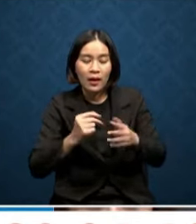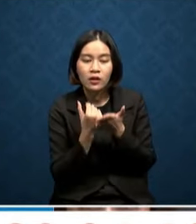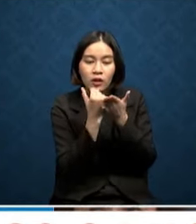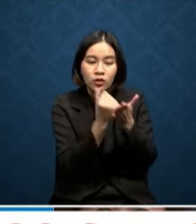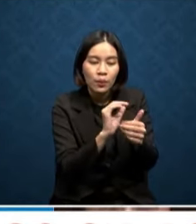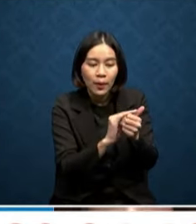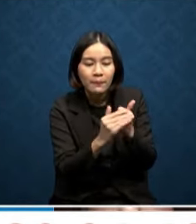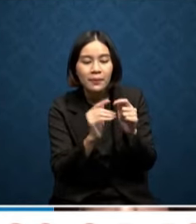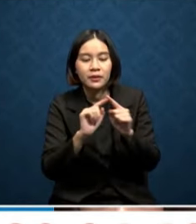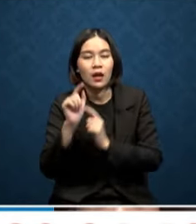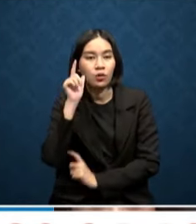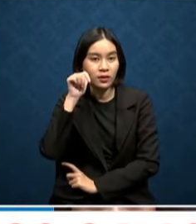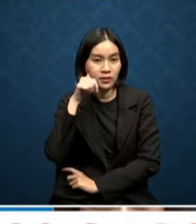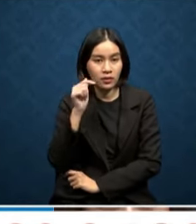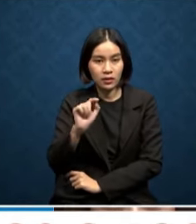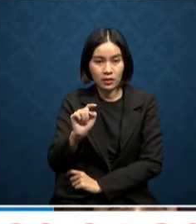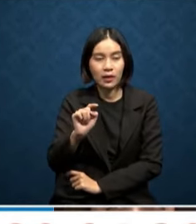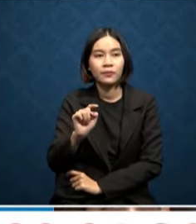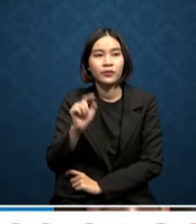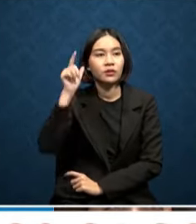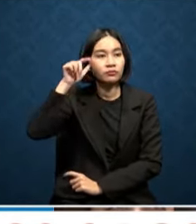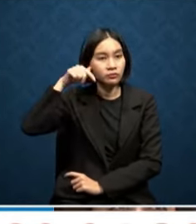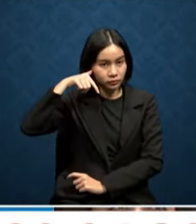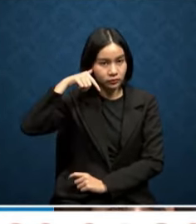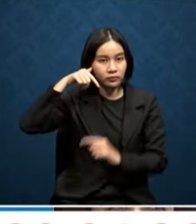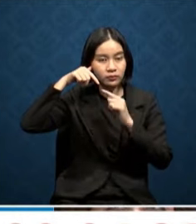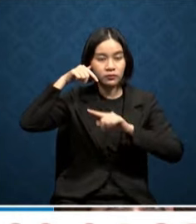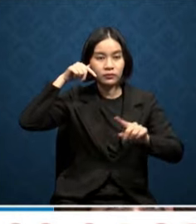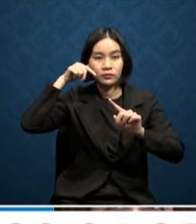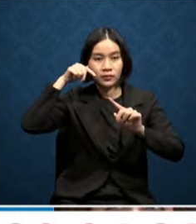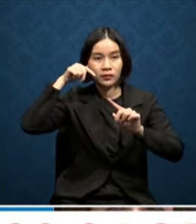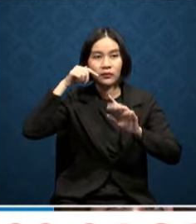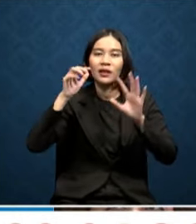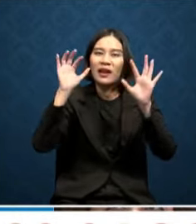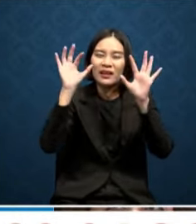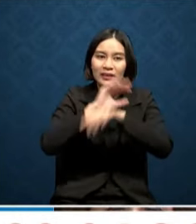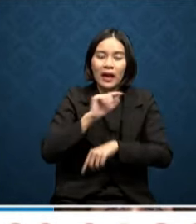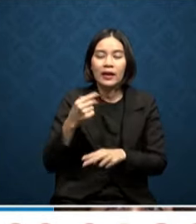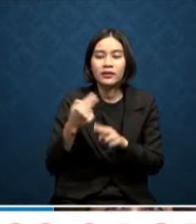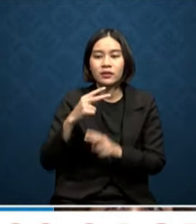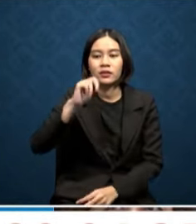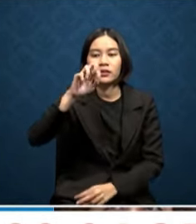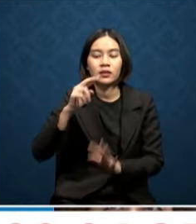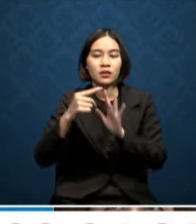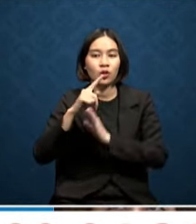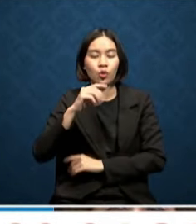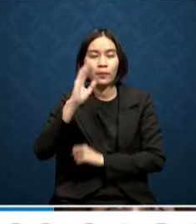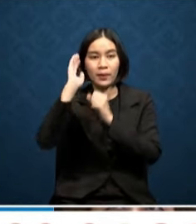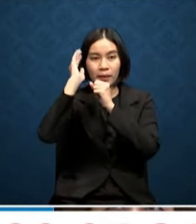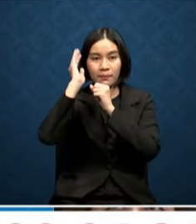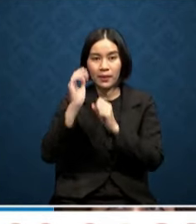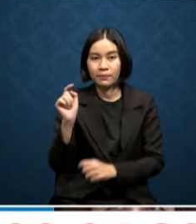Call Centerอันนี้เป็น Call Centerที่จะคล้ายๆกับที่ท่านนิรุฒพูดถึงก็คือ